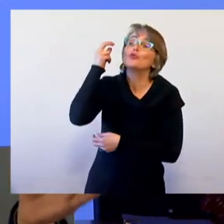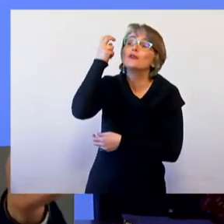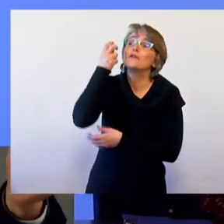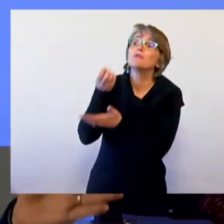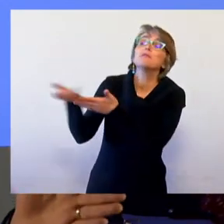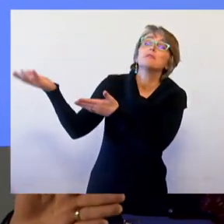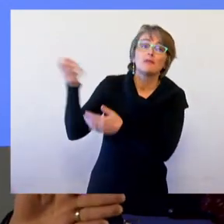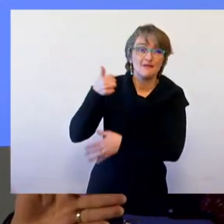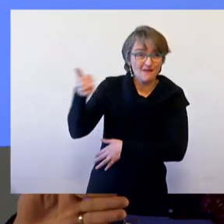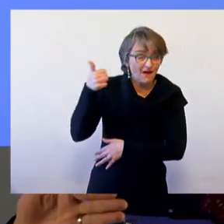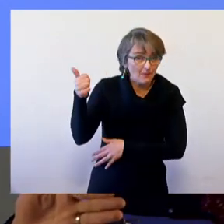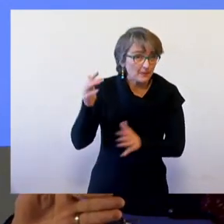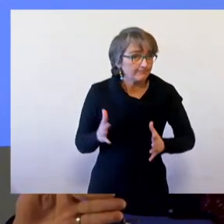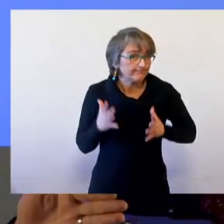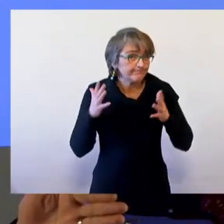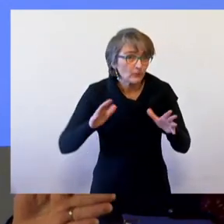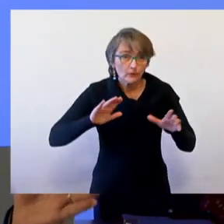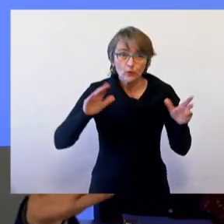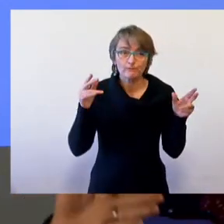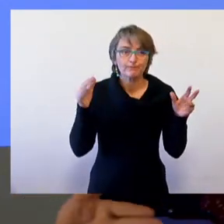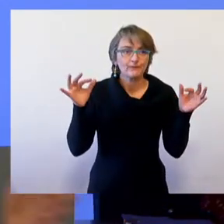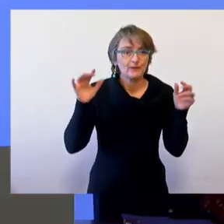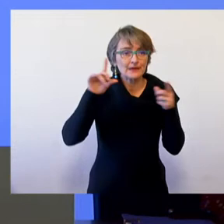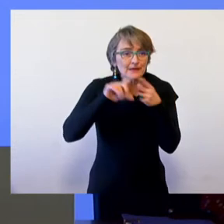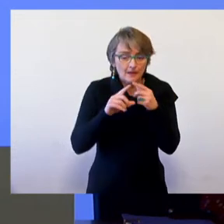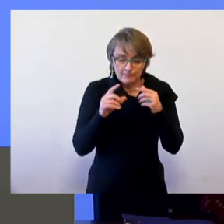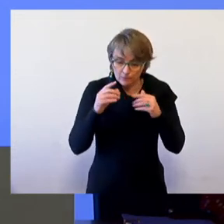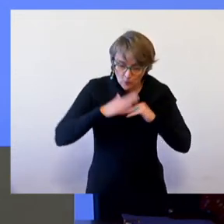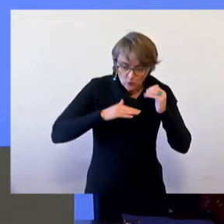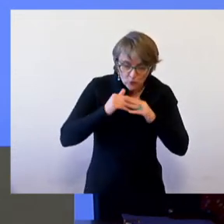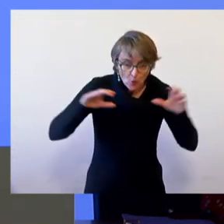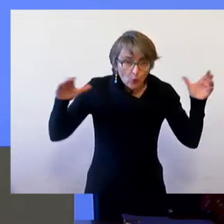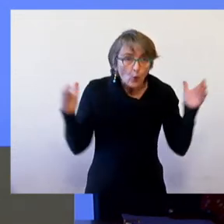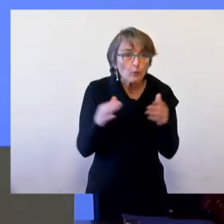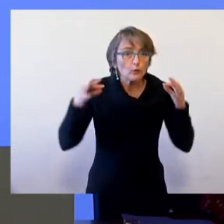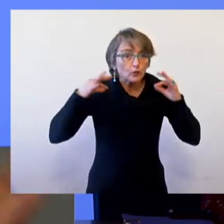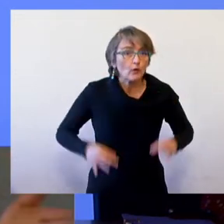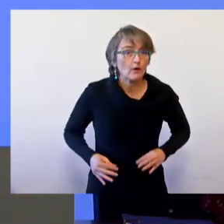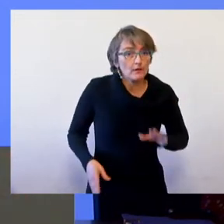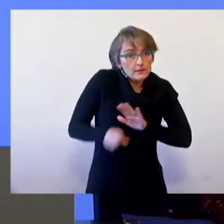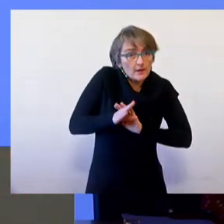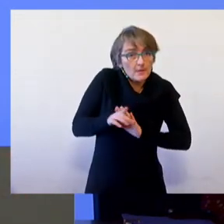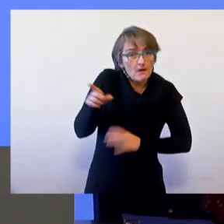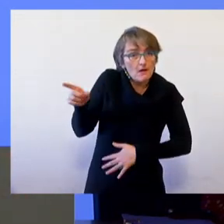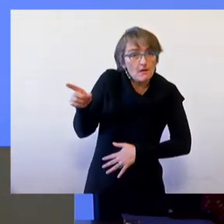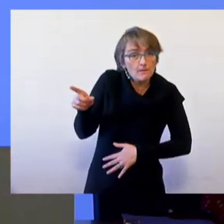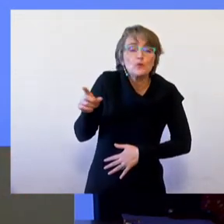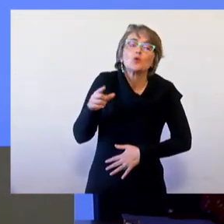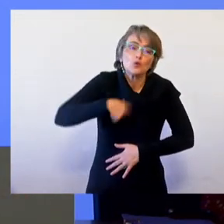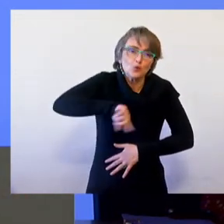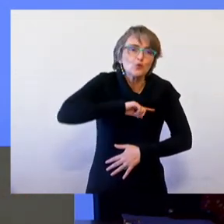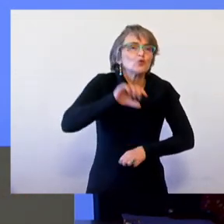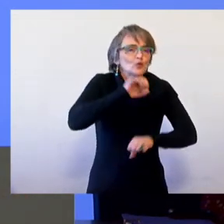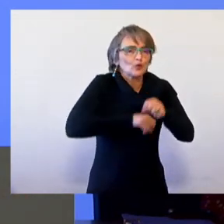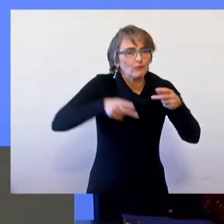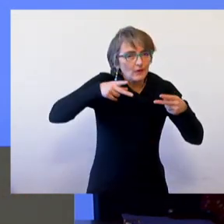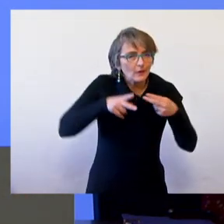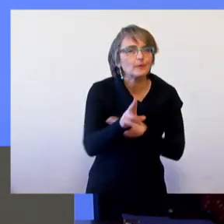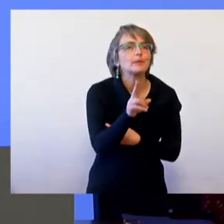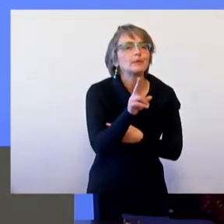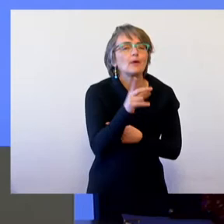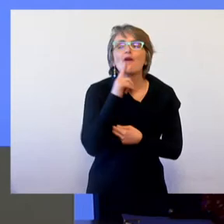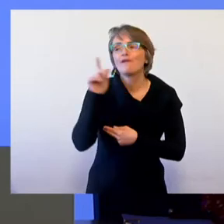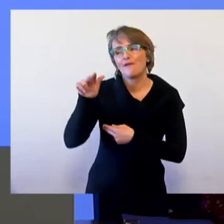la construction du groupe scolaire, que nous allons ouvrir, et elle sera invitée, évidemment, Samuel Paty-Aubrac